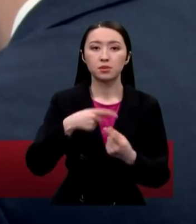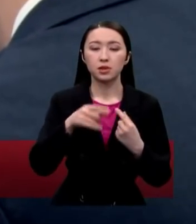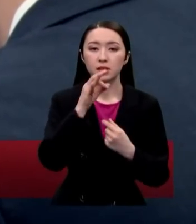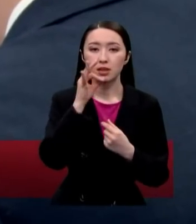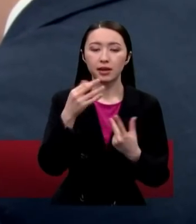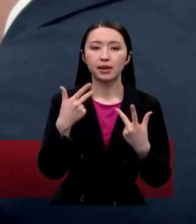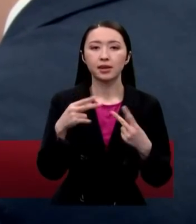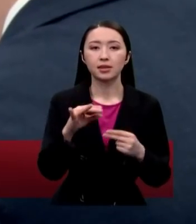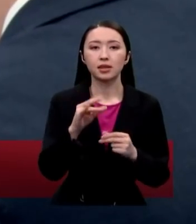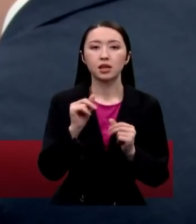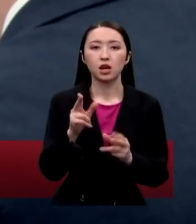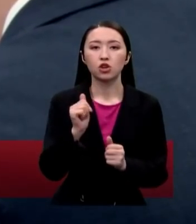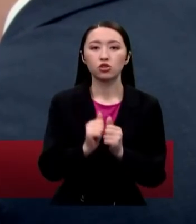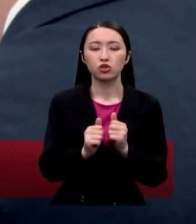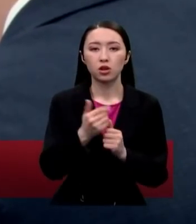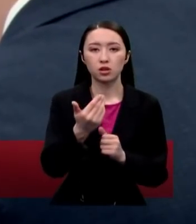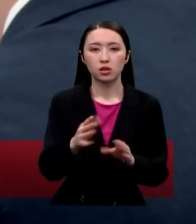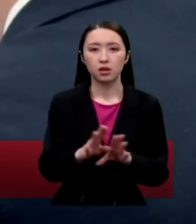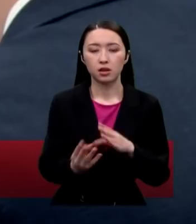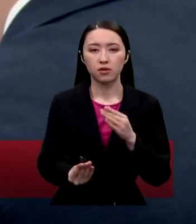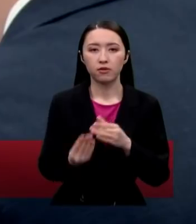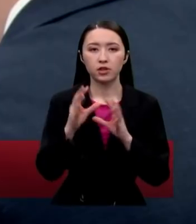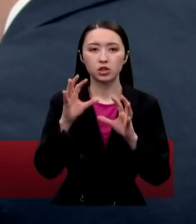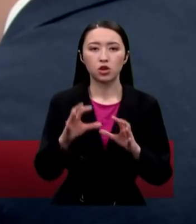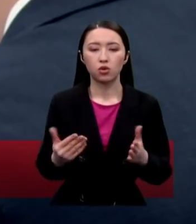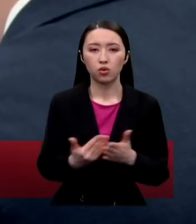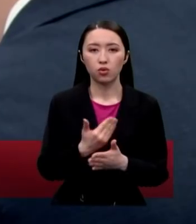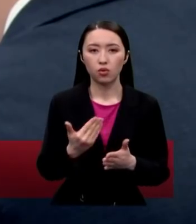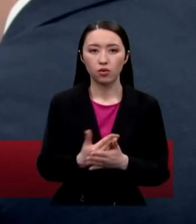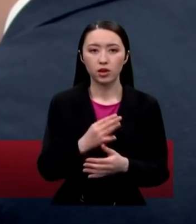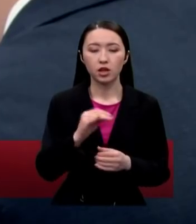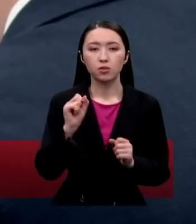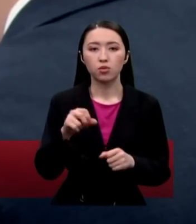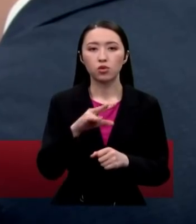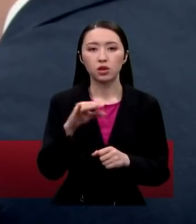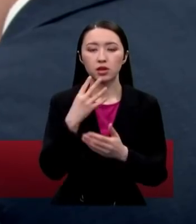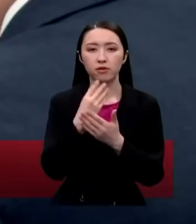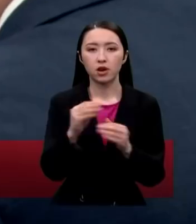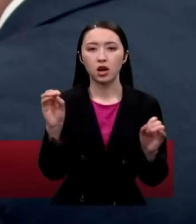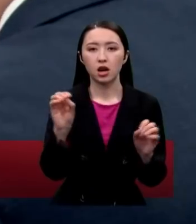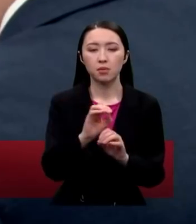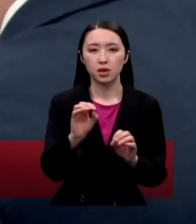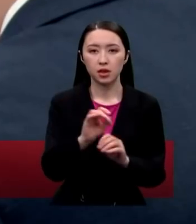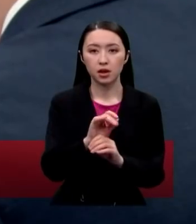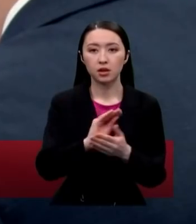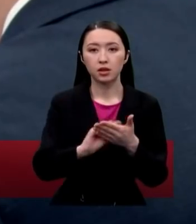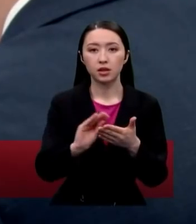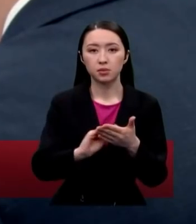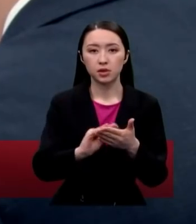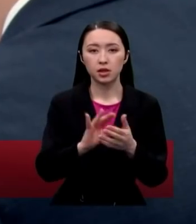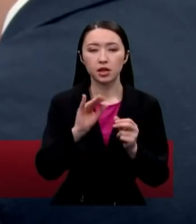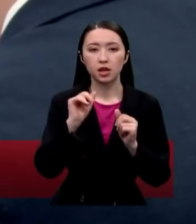где и как часто вывешиваются там законопроекты, и могут ли они высылать туда свои комментарии, пожелания, и как вообще это читается,